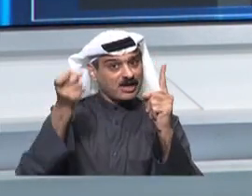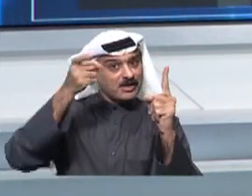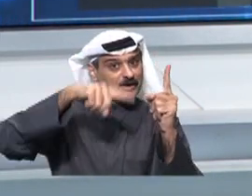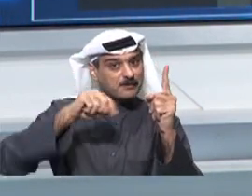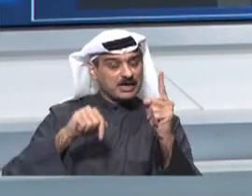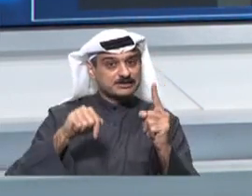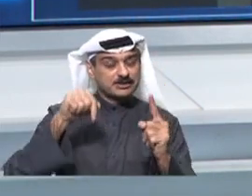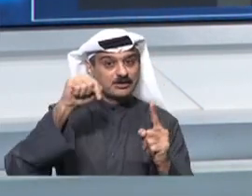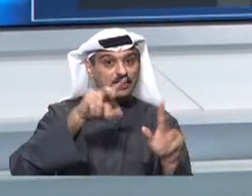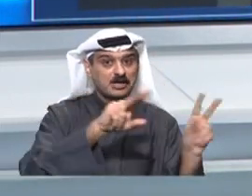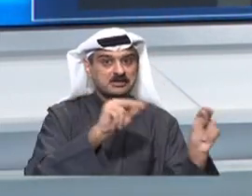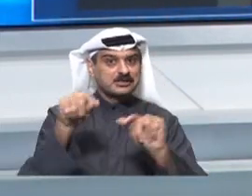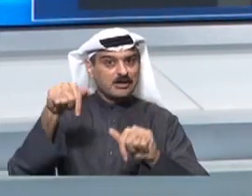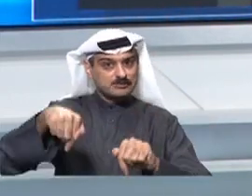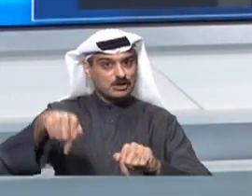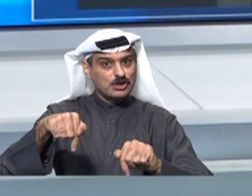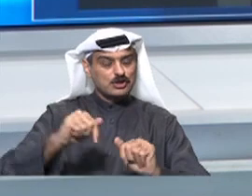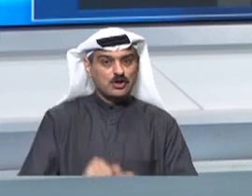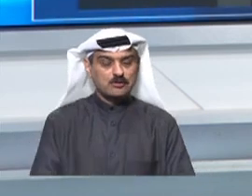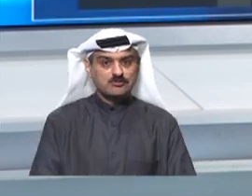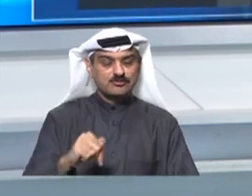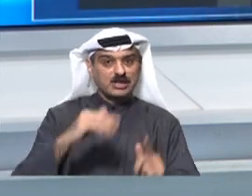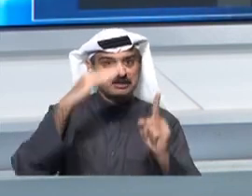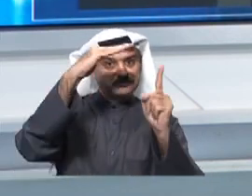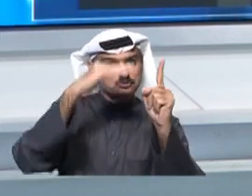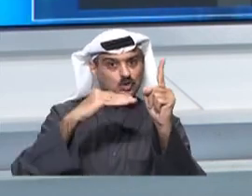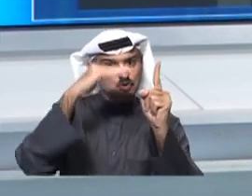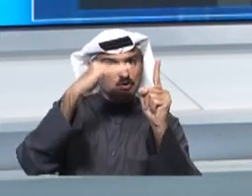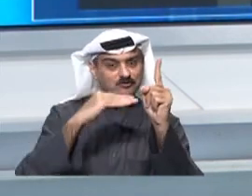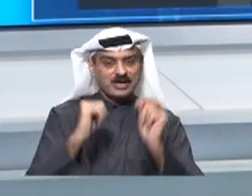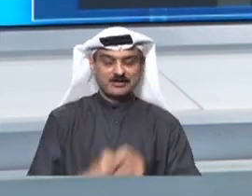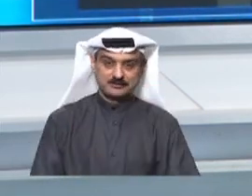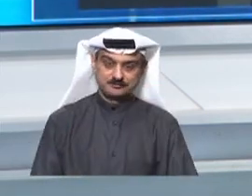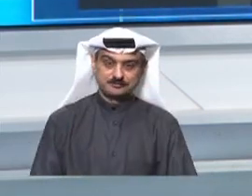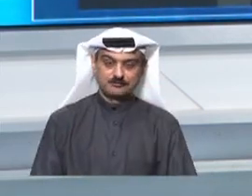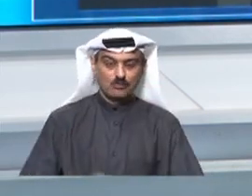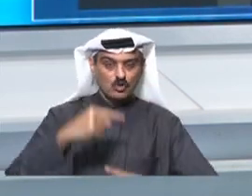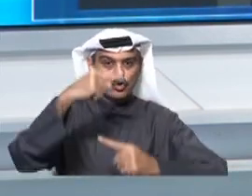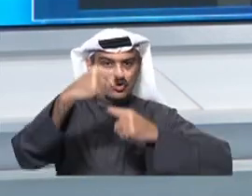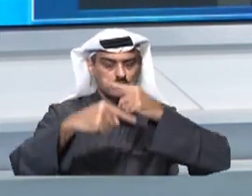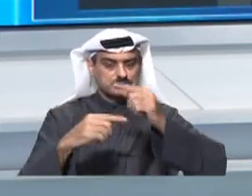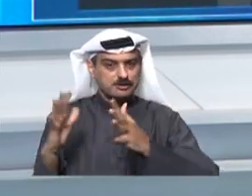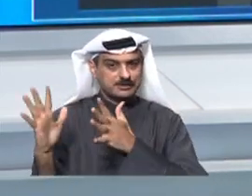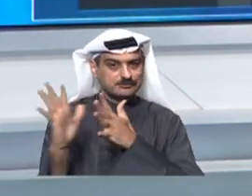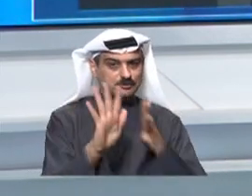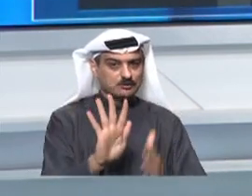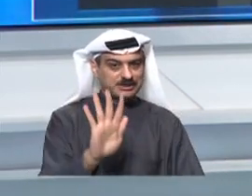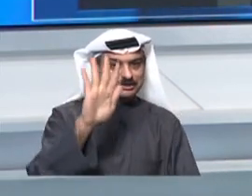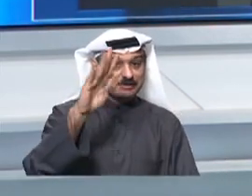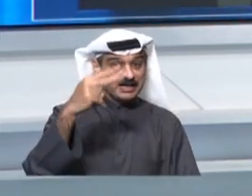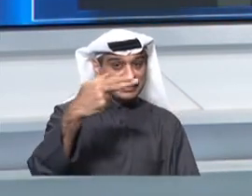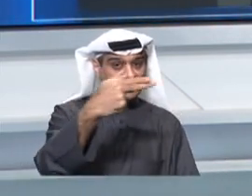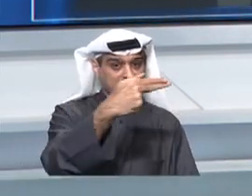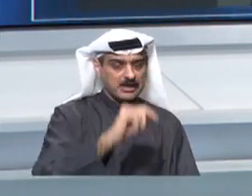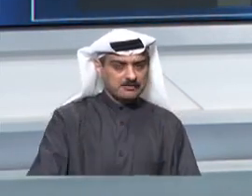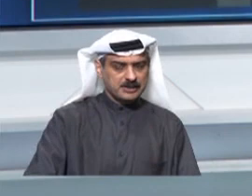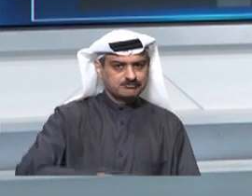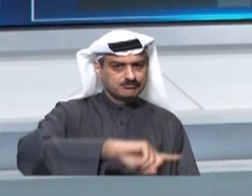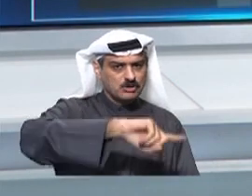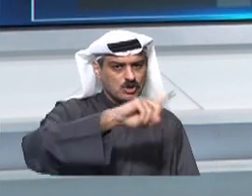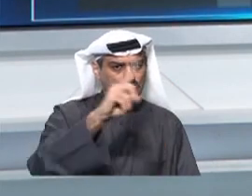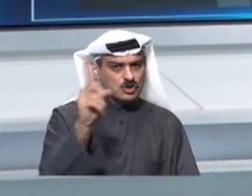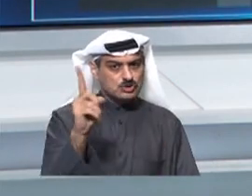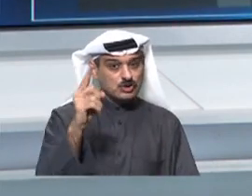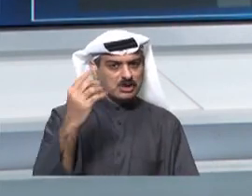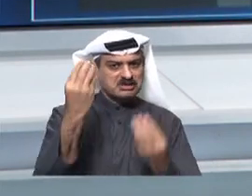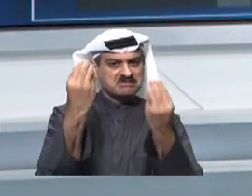مقارنة بدرجات الحرارة المسجلة لهذا اليوم. راح يستمر معنا الهواء الشمالي الغربي، لكن راح تتراجع سرعتها بشكل